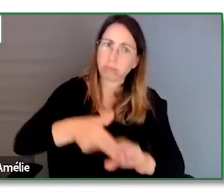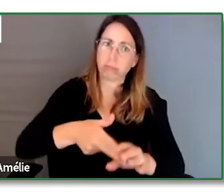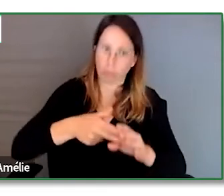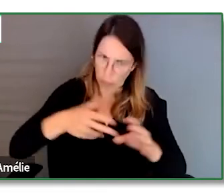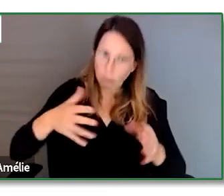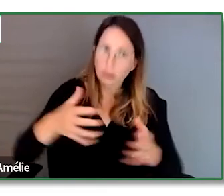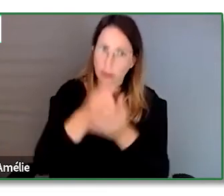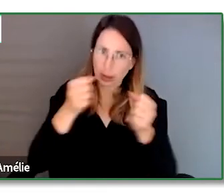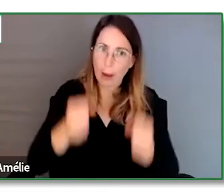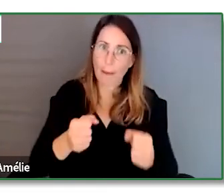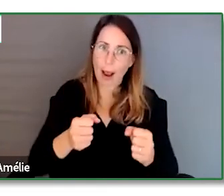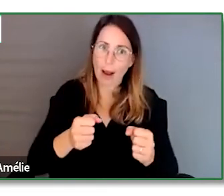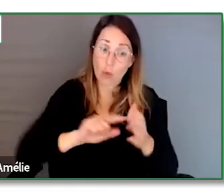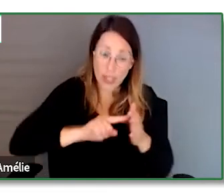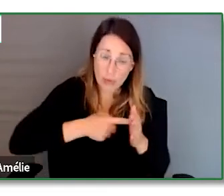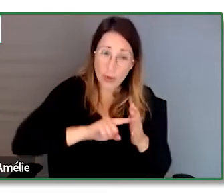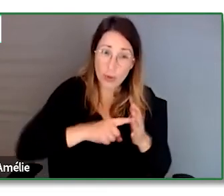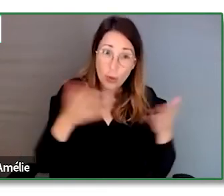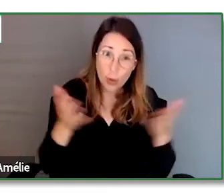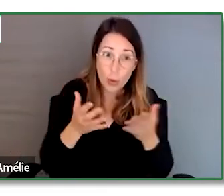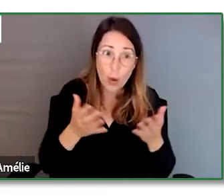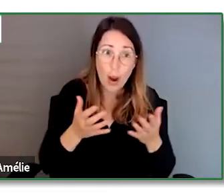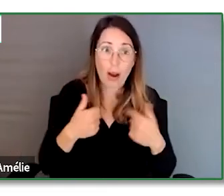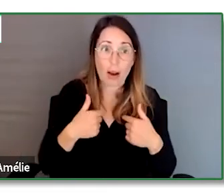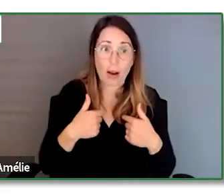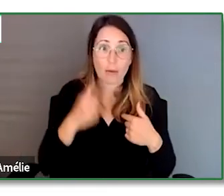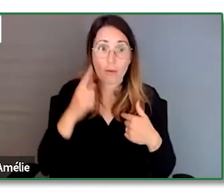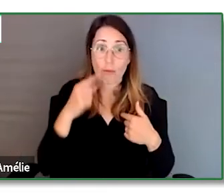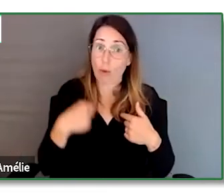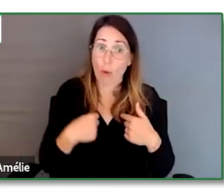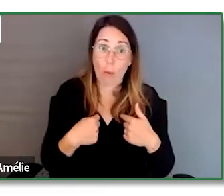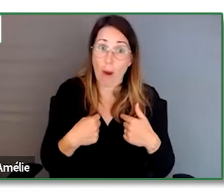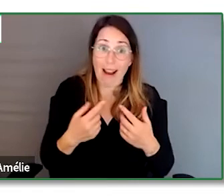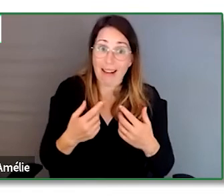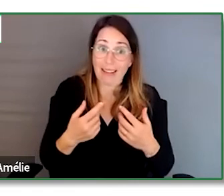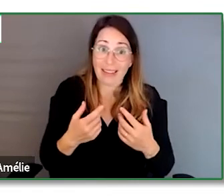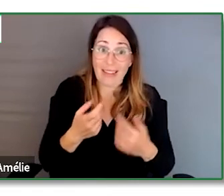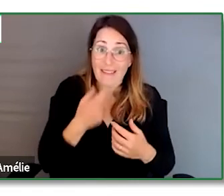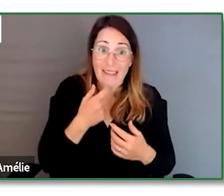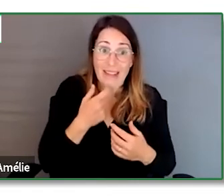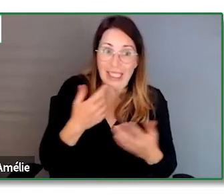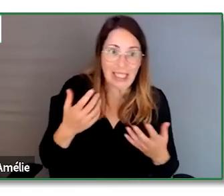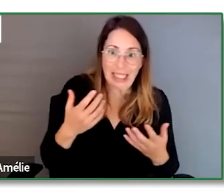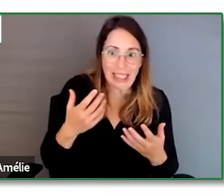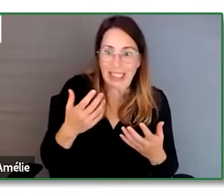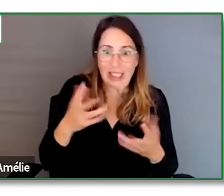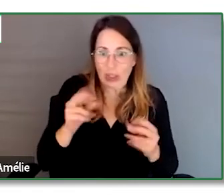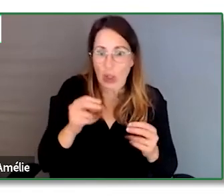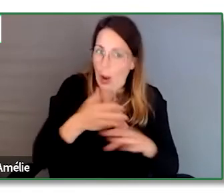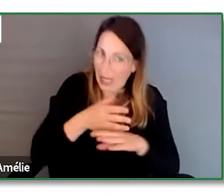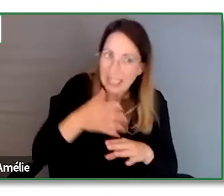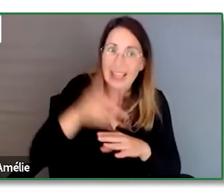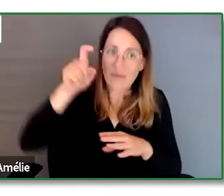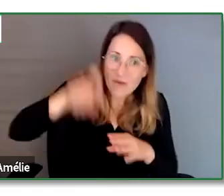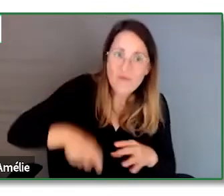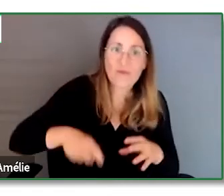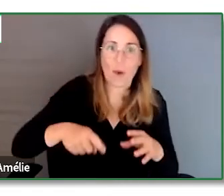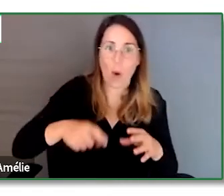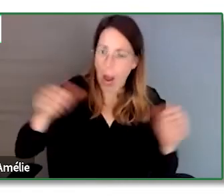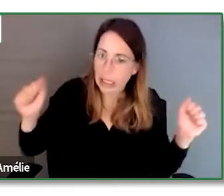Écoutez, je crois pour moi, l'accessibilité, c'est un petit peu également une responsabilité partagée. Donc, tout le monde doit